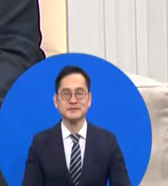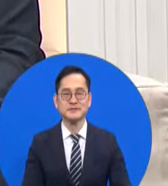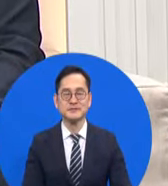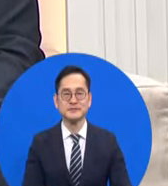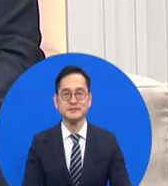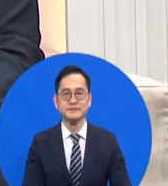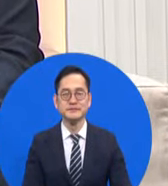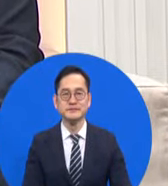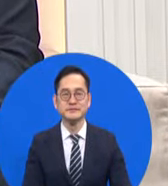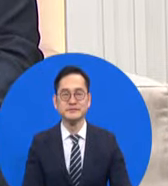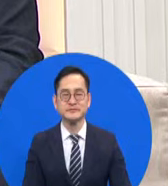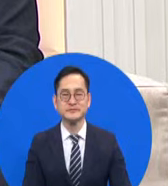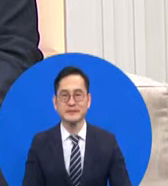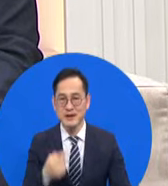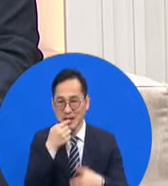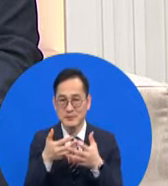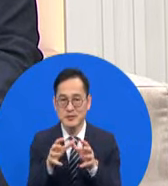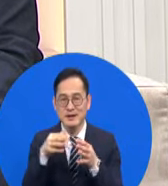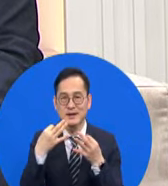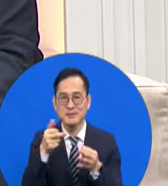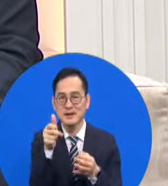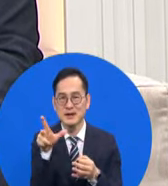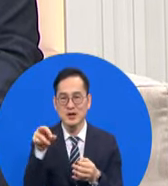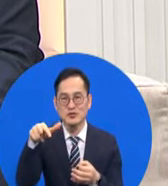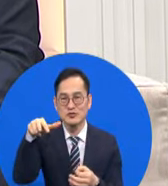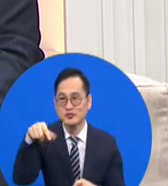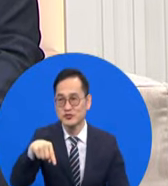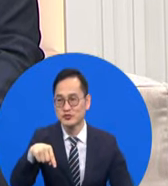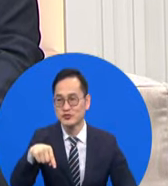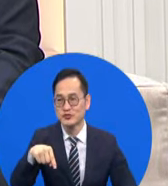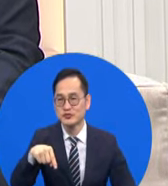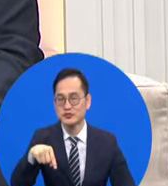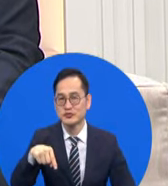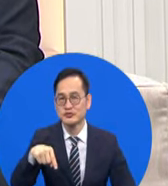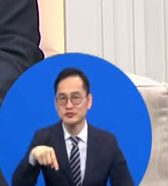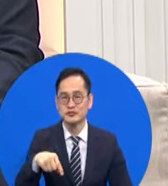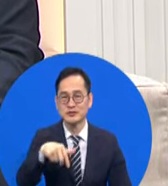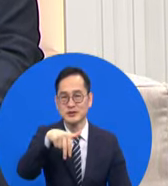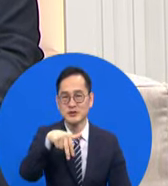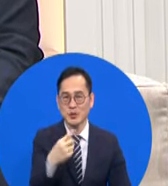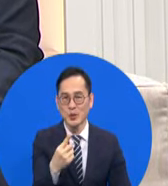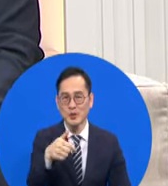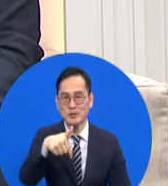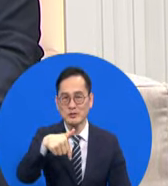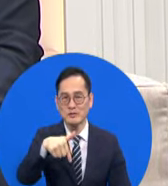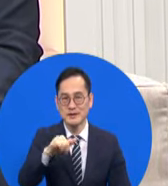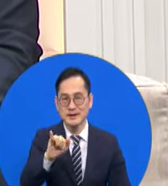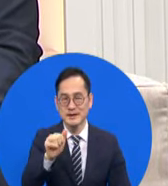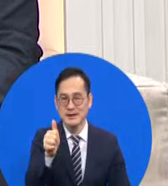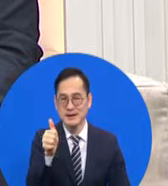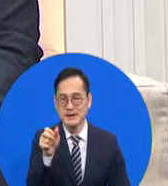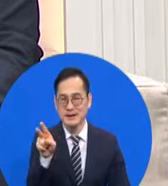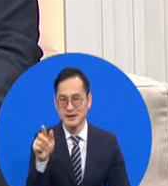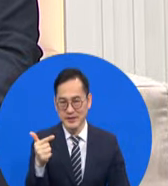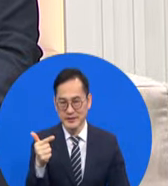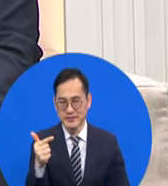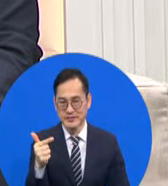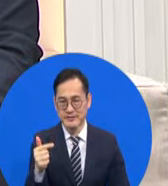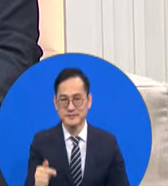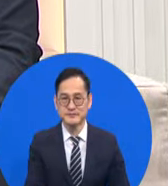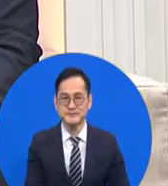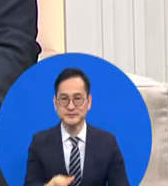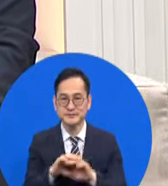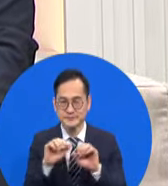돌직구 좌장 서울시 부시장을 역임한 민주당의 김영주 전 의원님, 그리고 민주당 법률위 부위원장을 맡고 있는 조기현